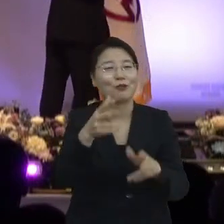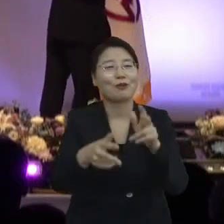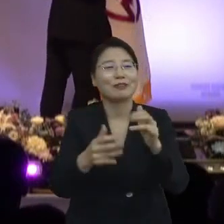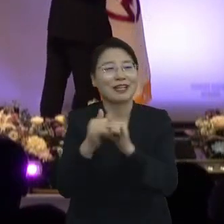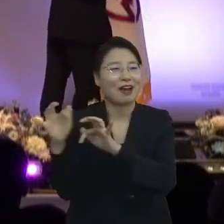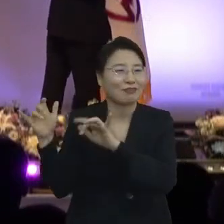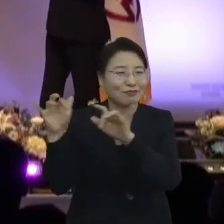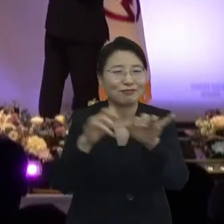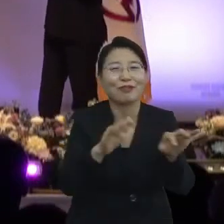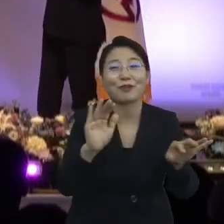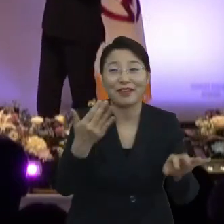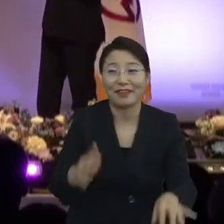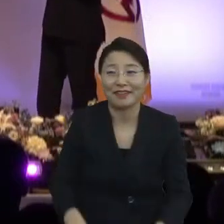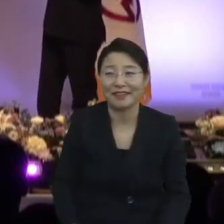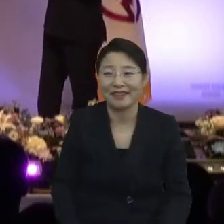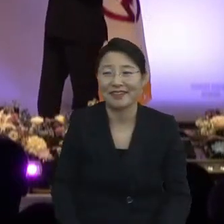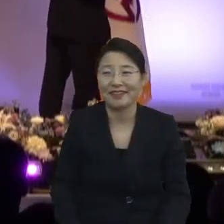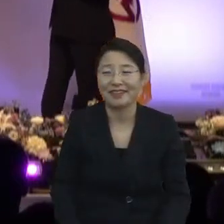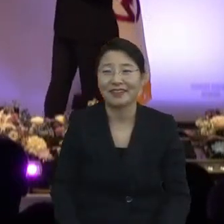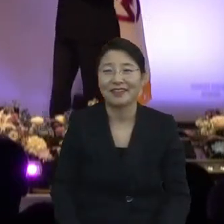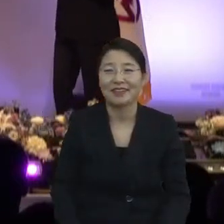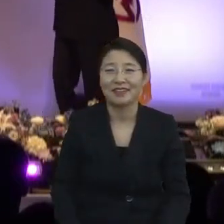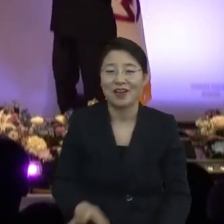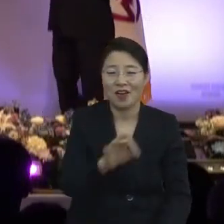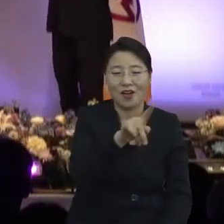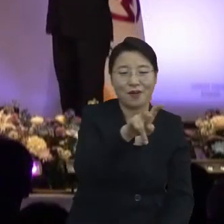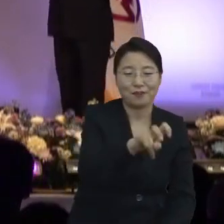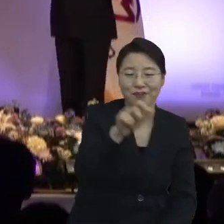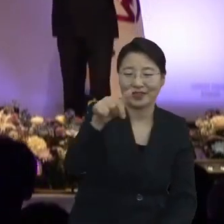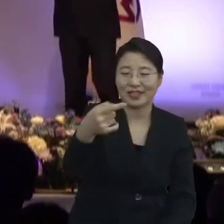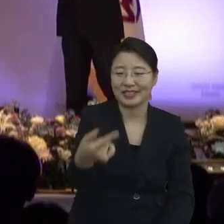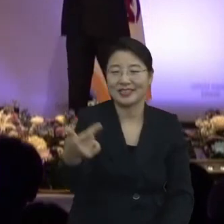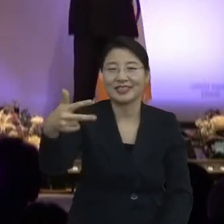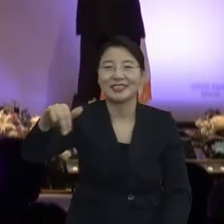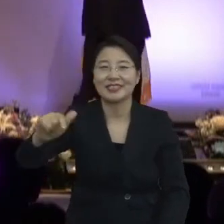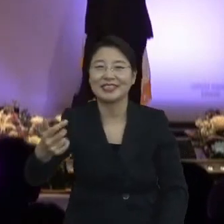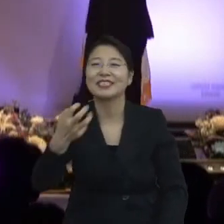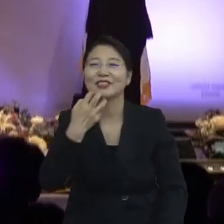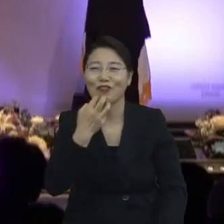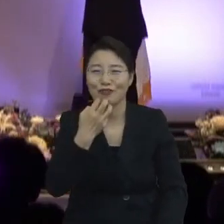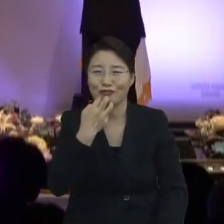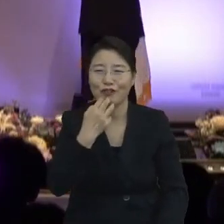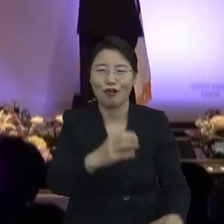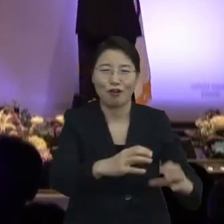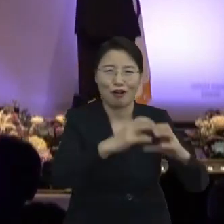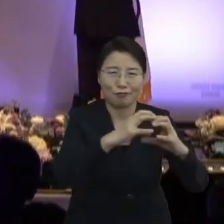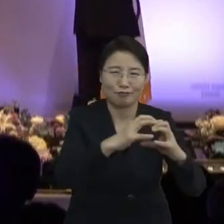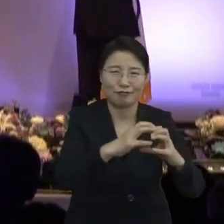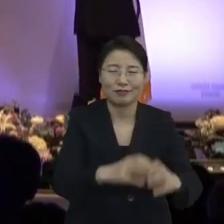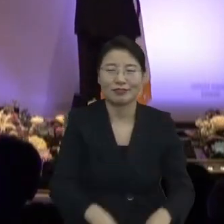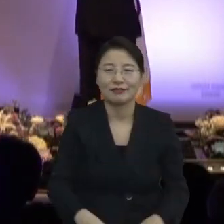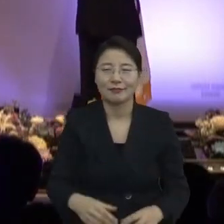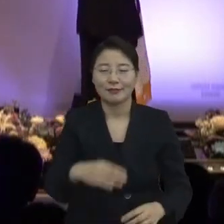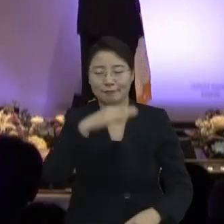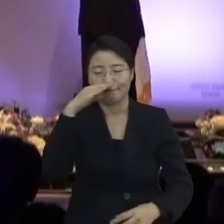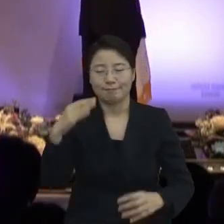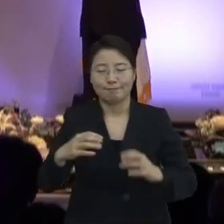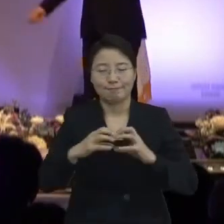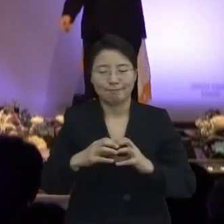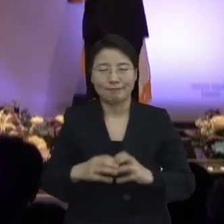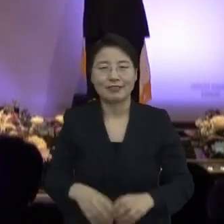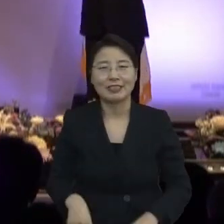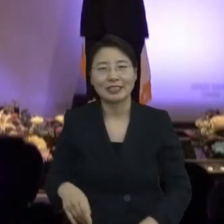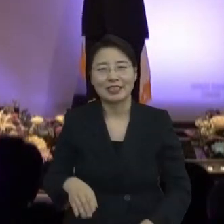그래서 이 엄숙, 근엄, 진지하기만 한 서울을 재미있는 도시로 만들겠다. 이제